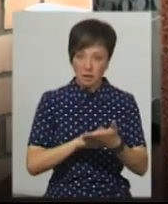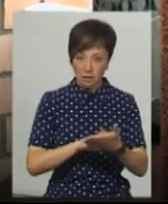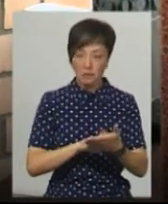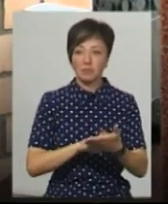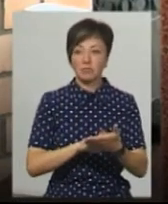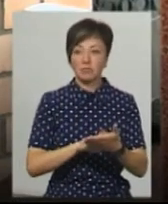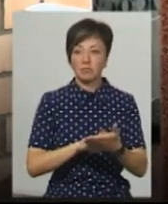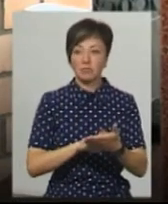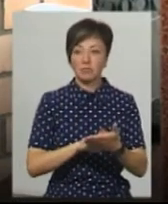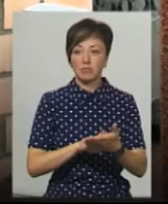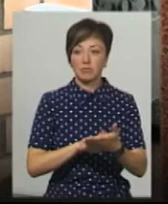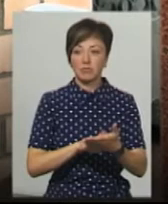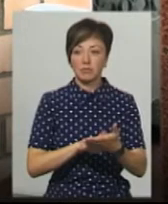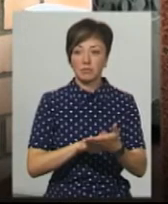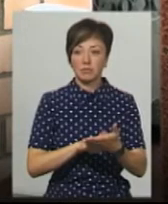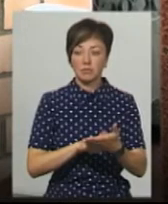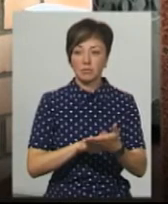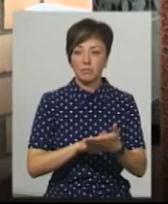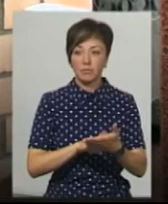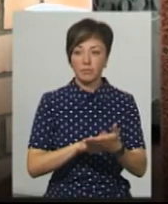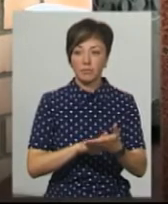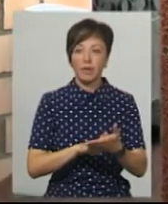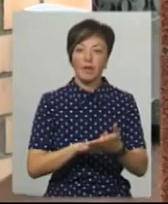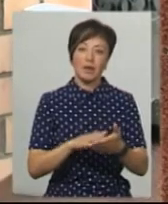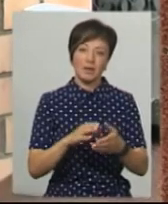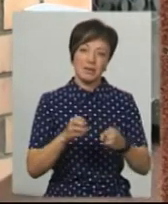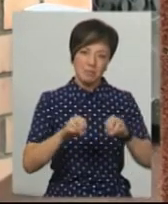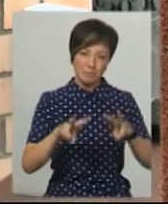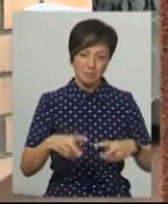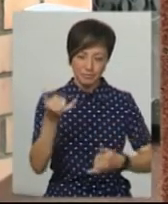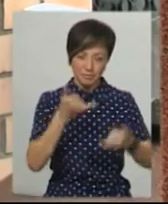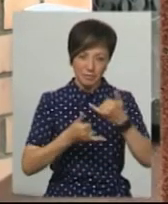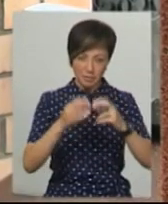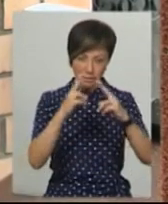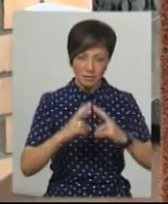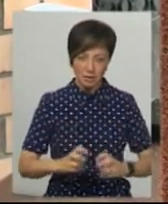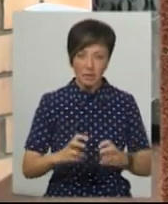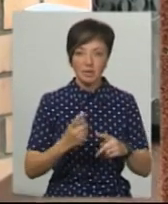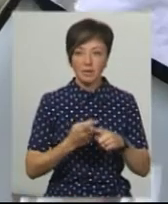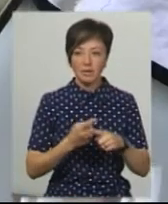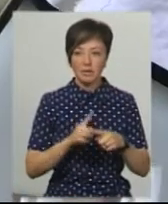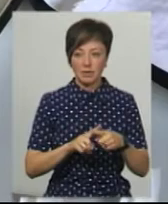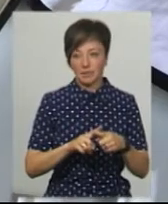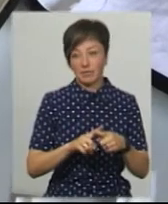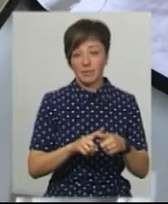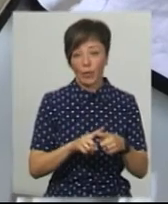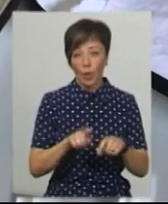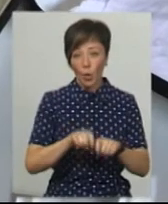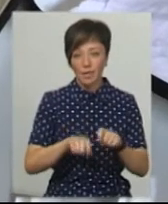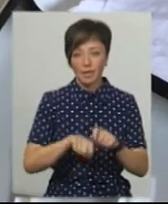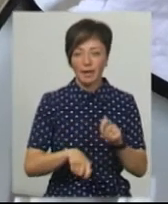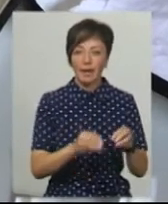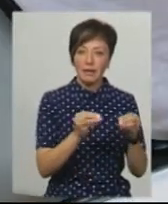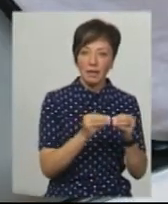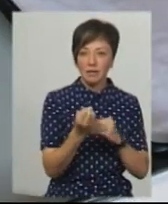йде виділення нуклеїнових кислот і останній етап – це амплифікація. За 10-12 годин від